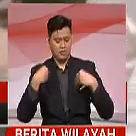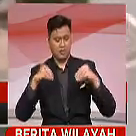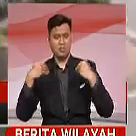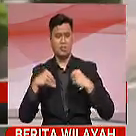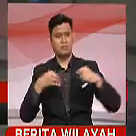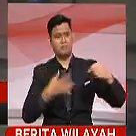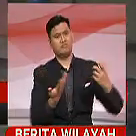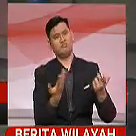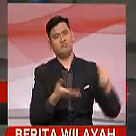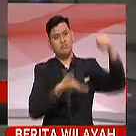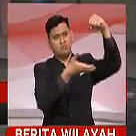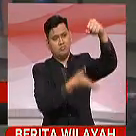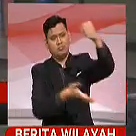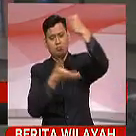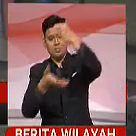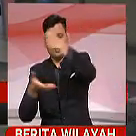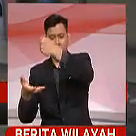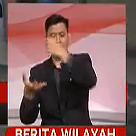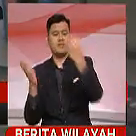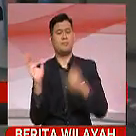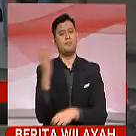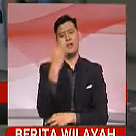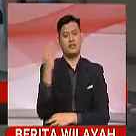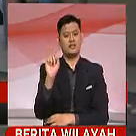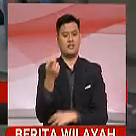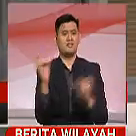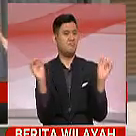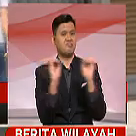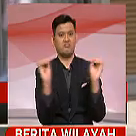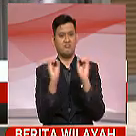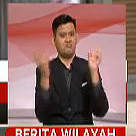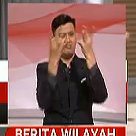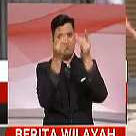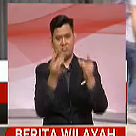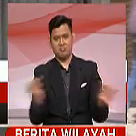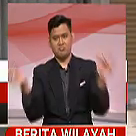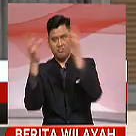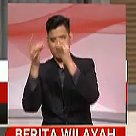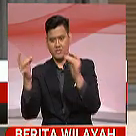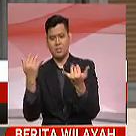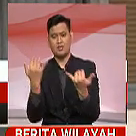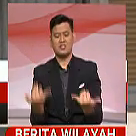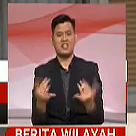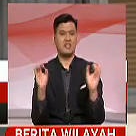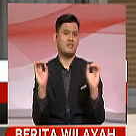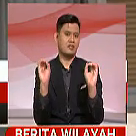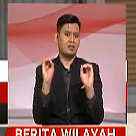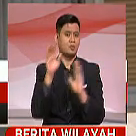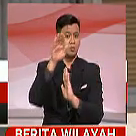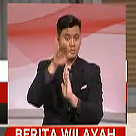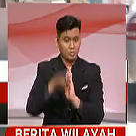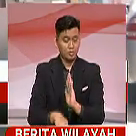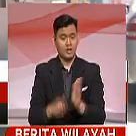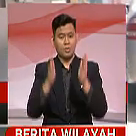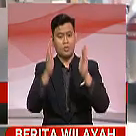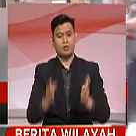secara sederhana, malah ada juga tidak menaikkan sebarang hiasan. Kekurangan pelanggan ketika Perintah Kawalan Pergerakan